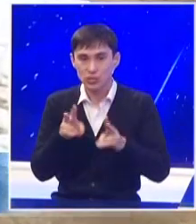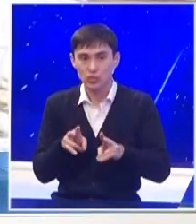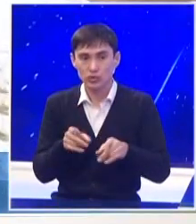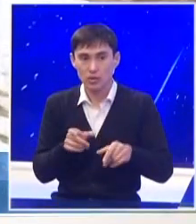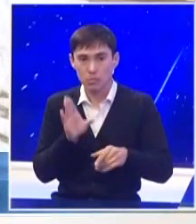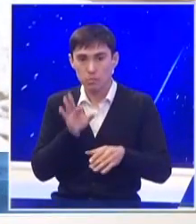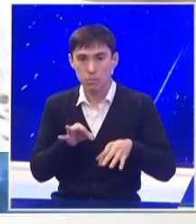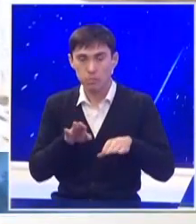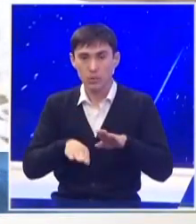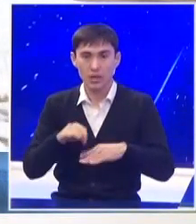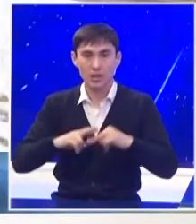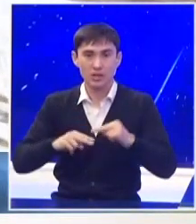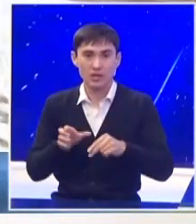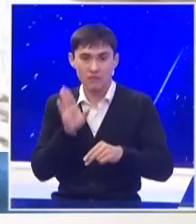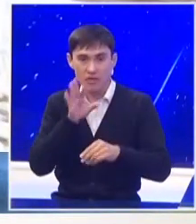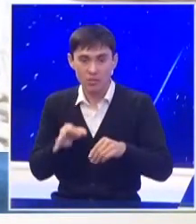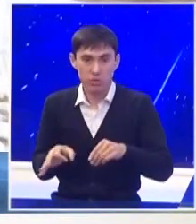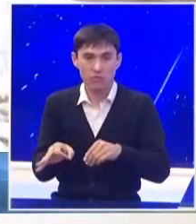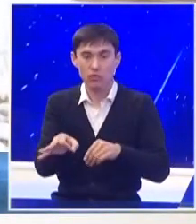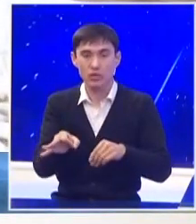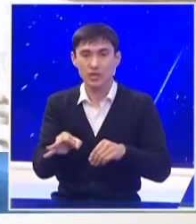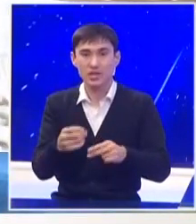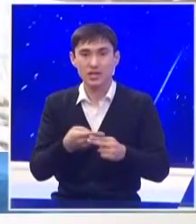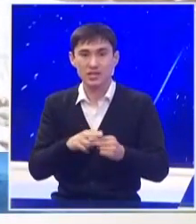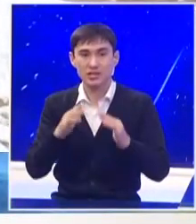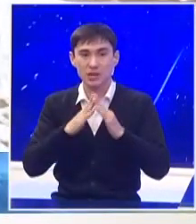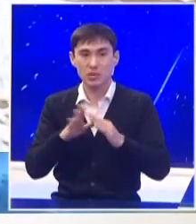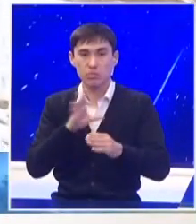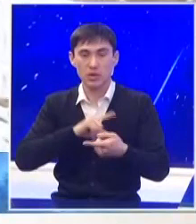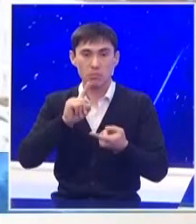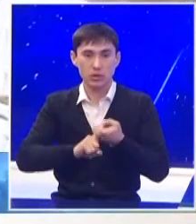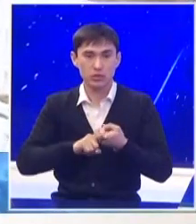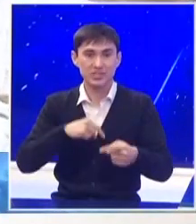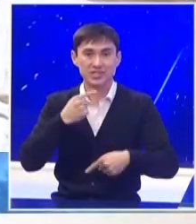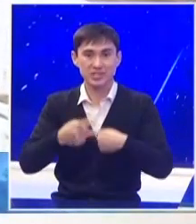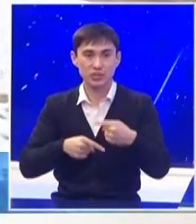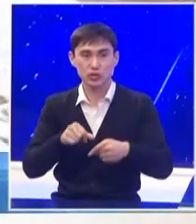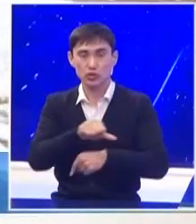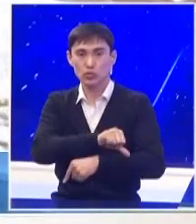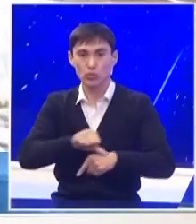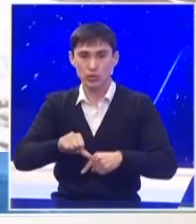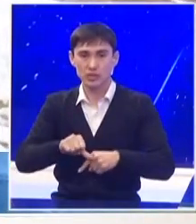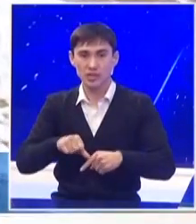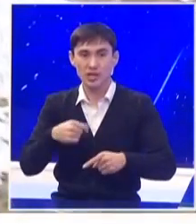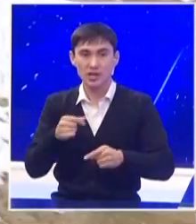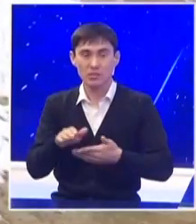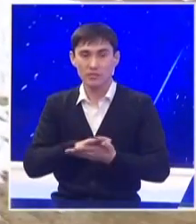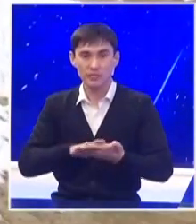прокладки водопровода, в связи с тем, что либо эти дома были подключены со следующей улицы, либо